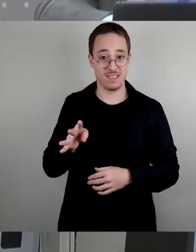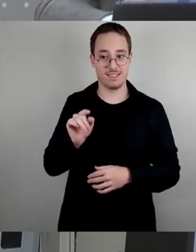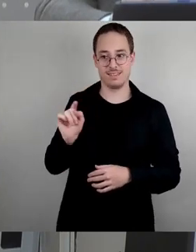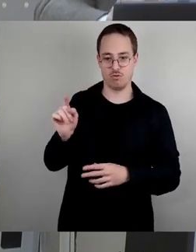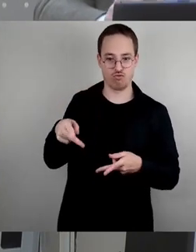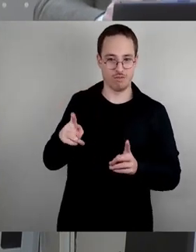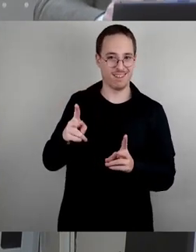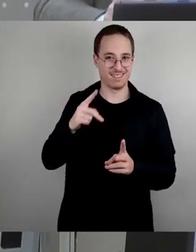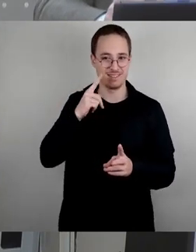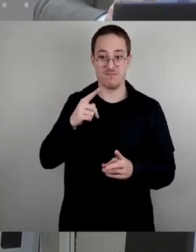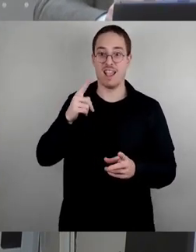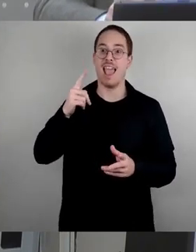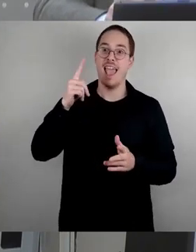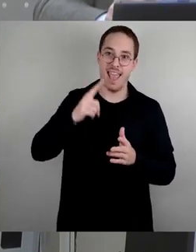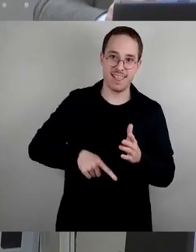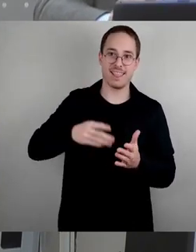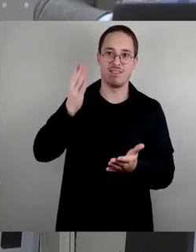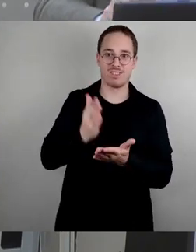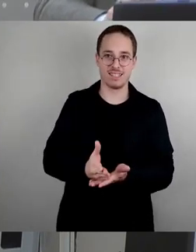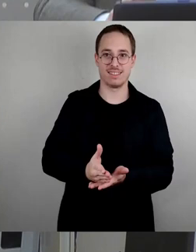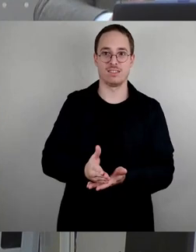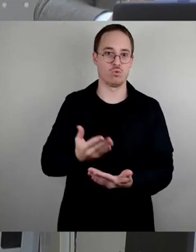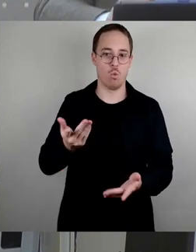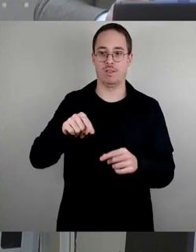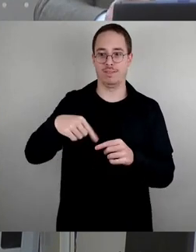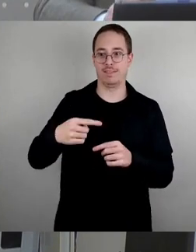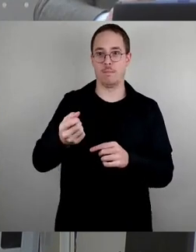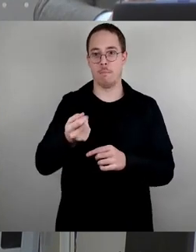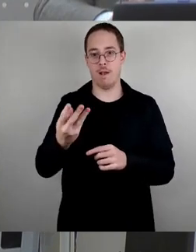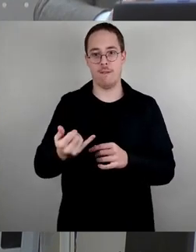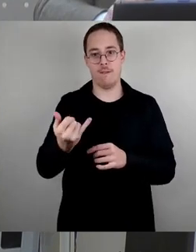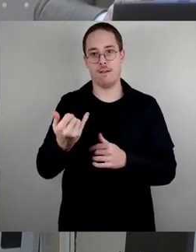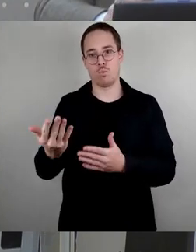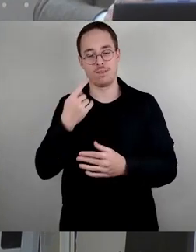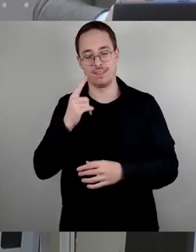gebaut wird, die wird nicht in den nächsten Jahren gebaut, dann fahren ja angeblich weniger Autos.